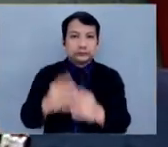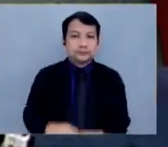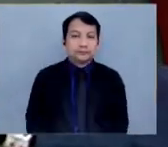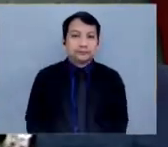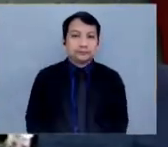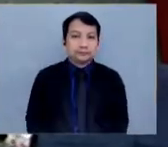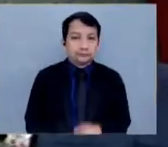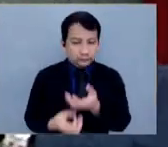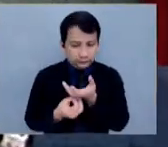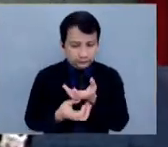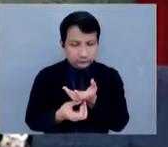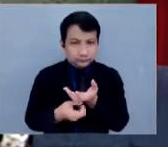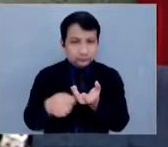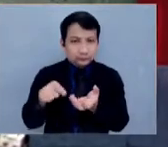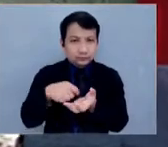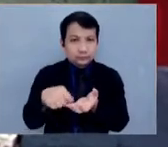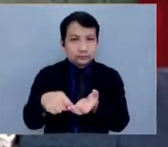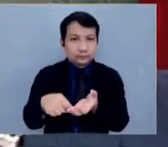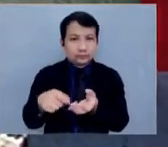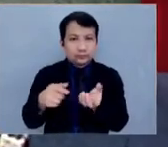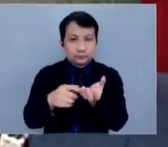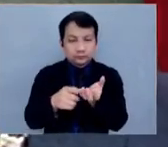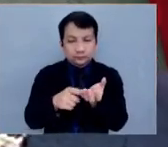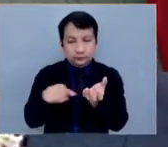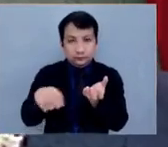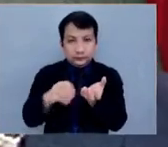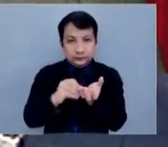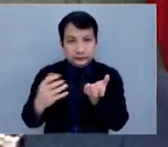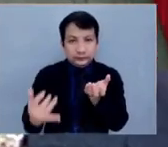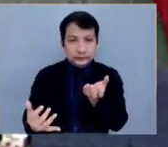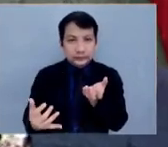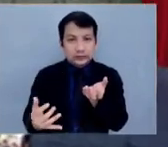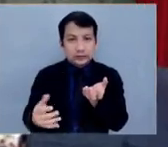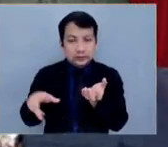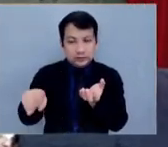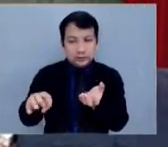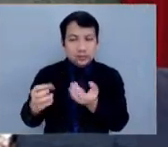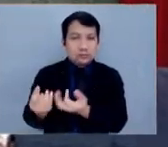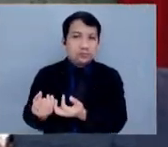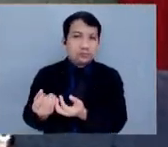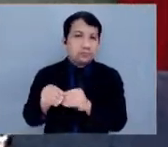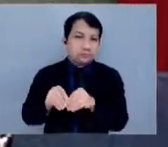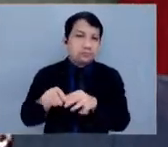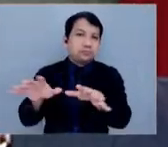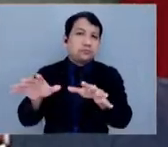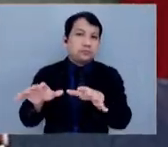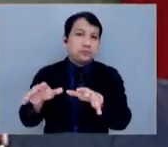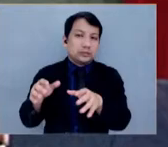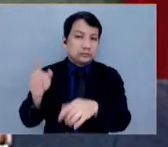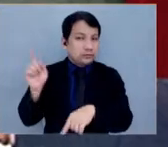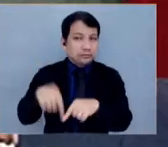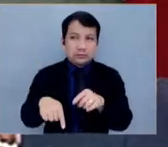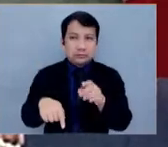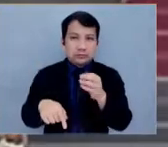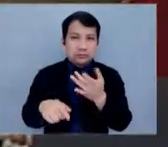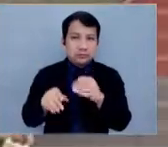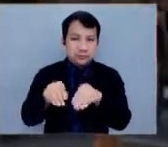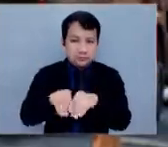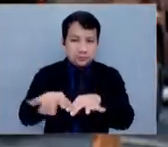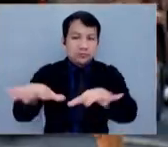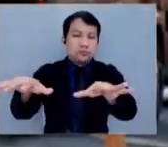parang tumuluha tayong gas sa kusinilya. Hindi niya na napatay, bigla na lang kumalat yung apoy. Mabilis na lumaki yung